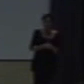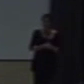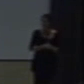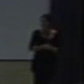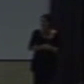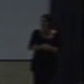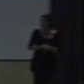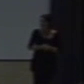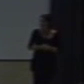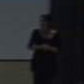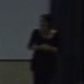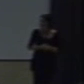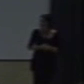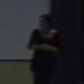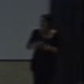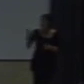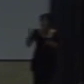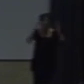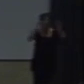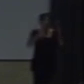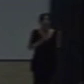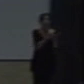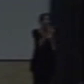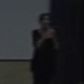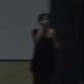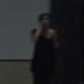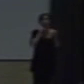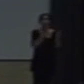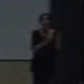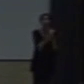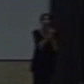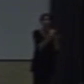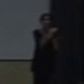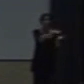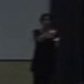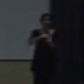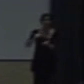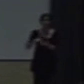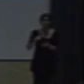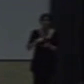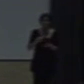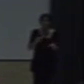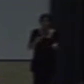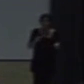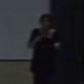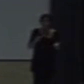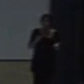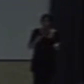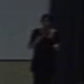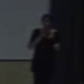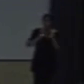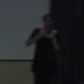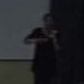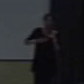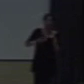passa. L'anomenat periodisme ciutadà crec que no ha d'espantar els professionals de la informació. No els fa menys importants, sinó